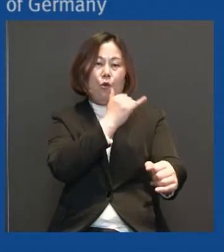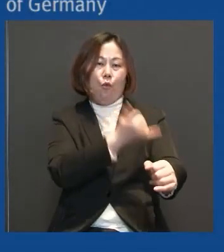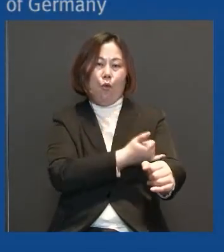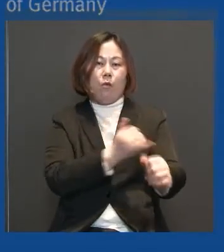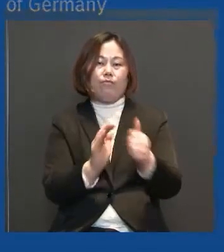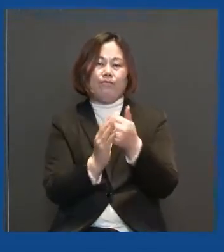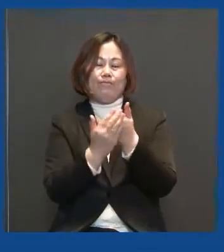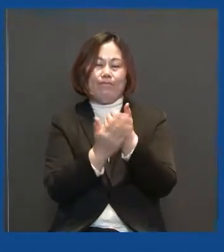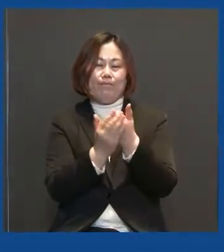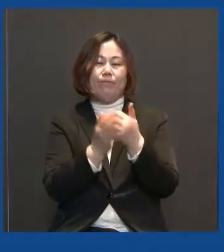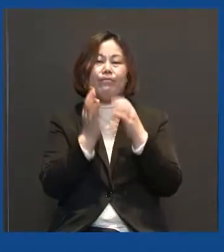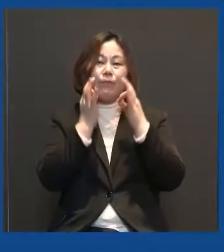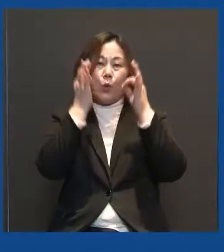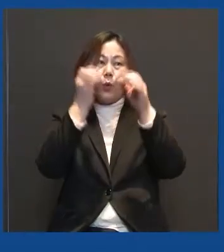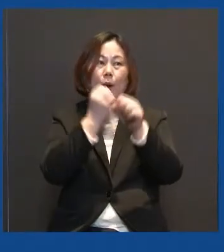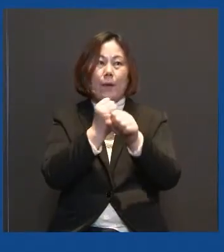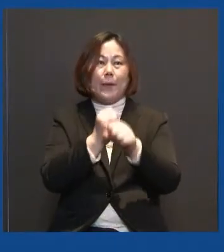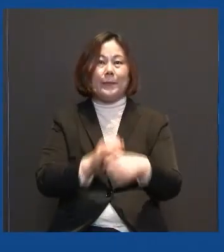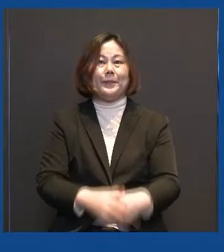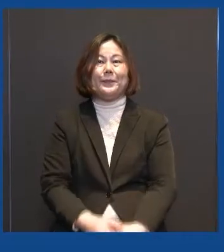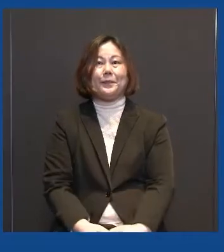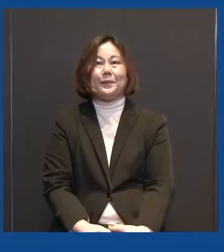예, 감사합니다.